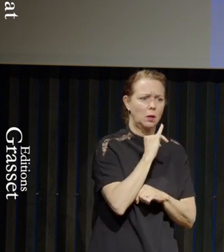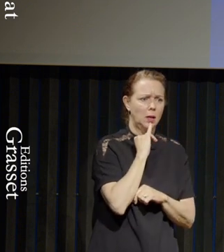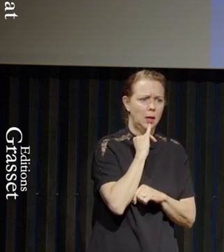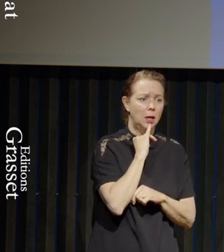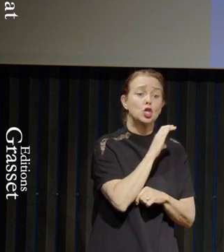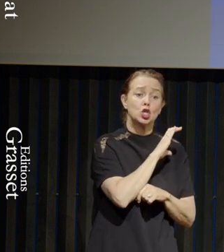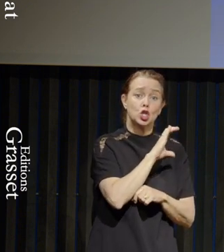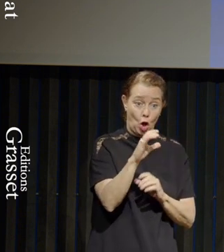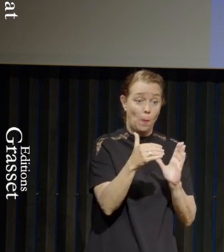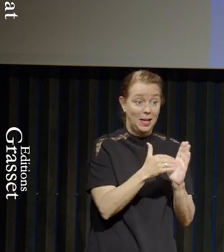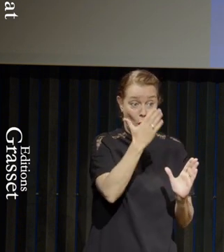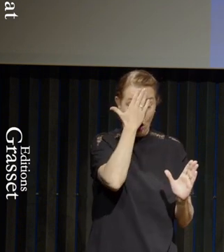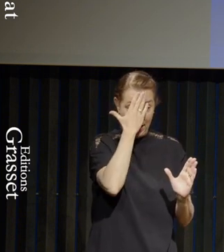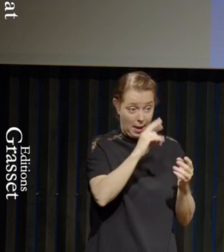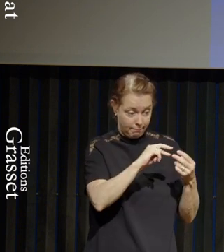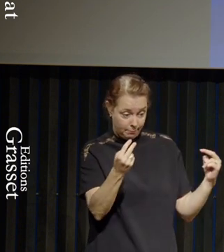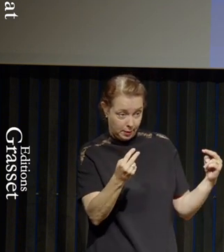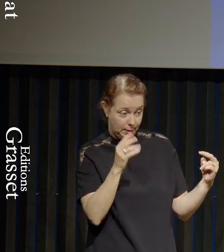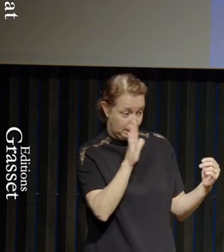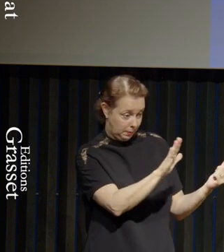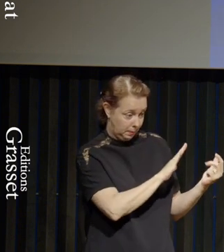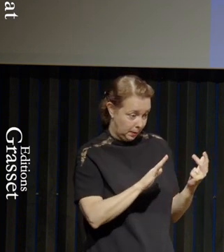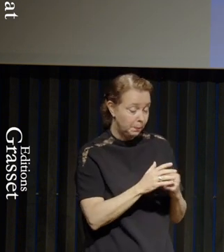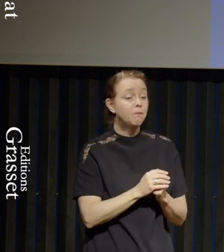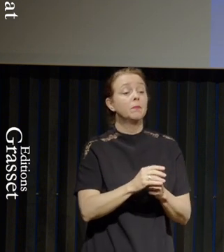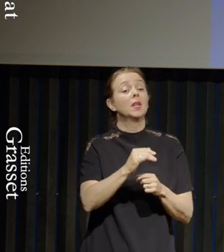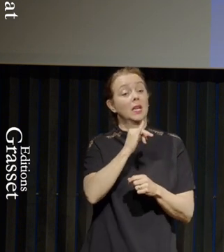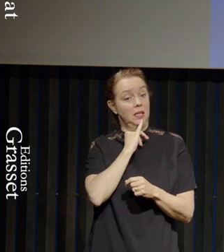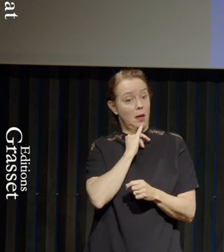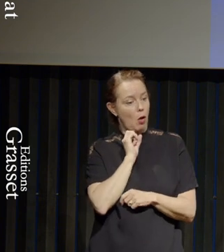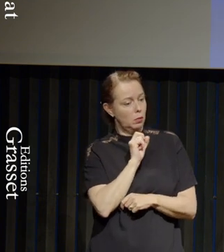spectaculaire, hein. Et l'Islande a même fait le choix